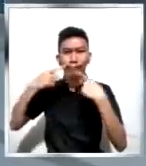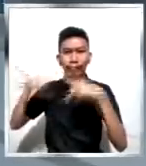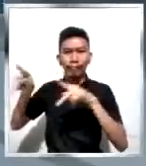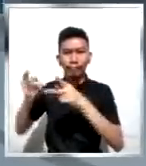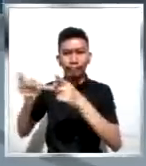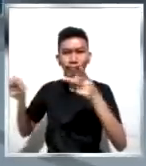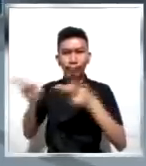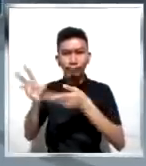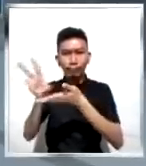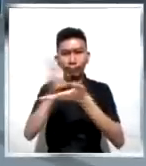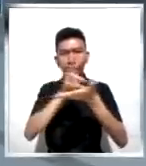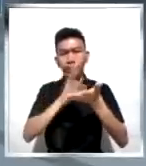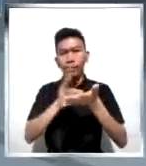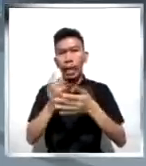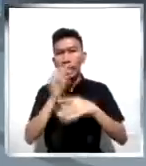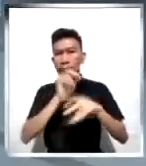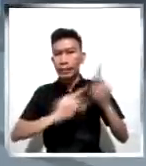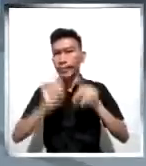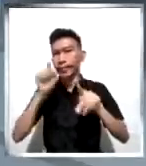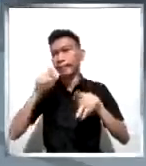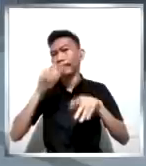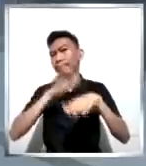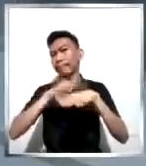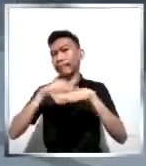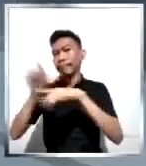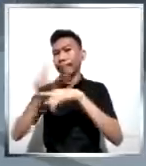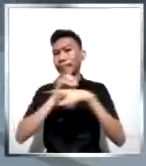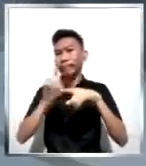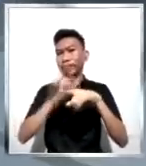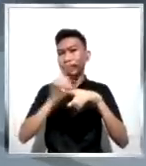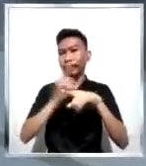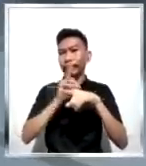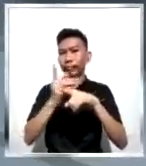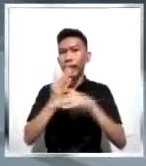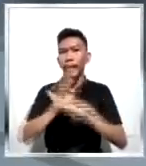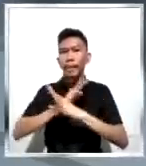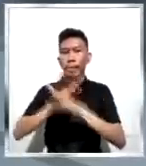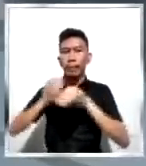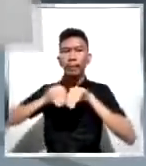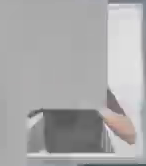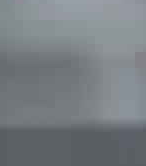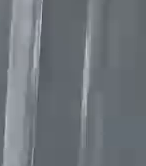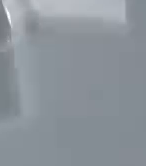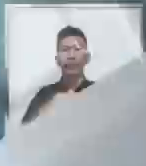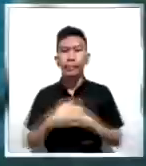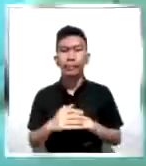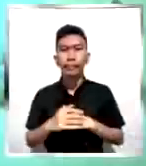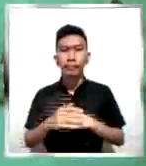tao para maiwasan ang hawaan sa COVID-19. At nakatutok si Marisol Abdurrahman.